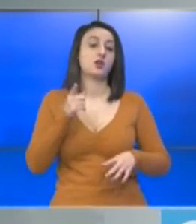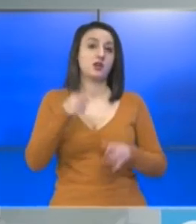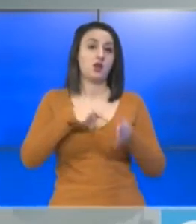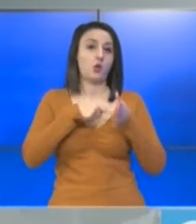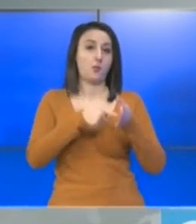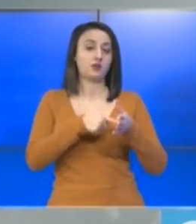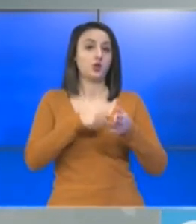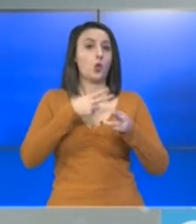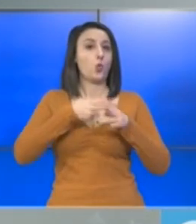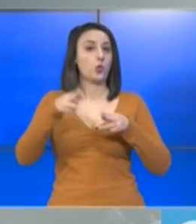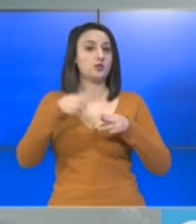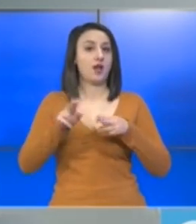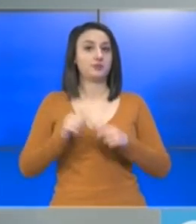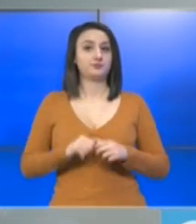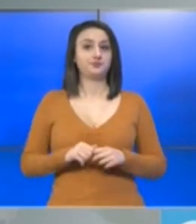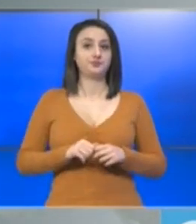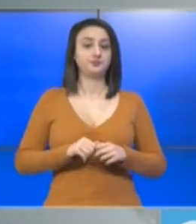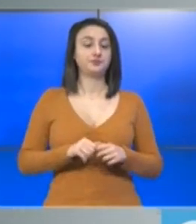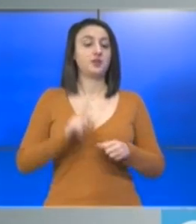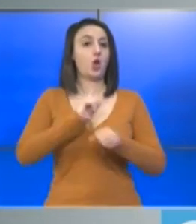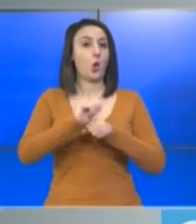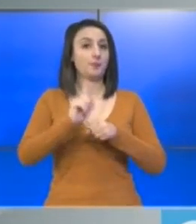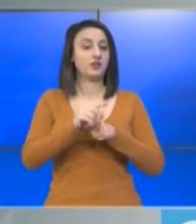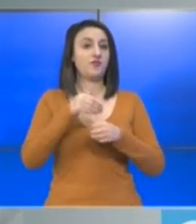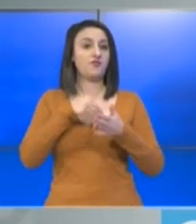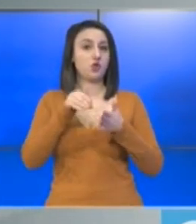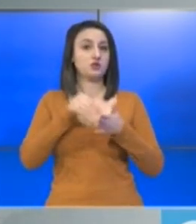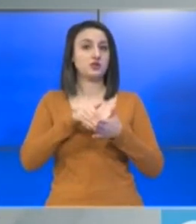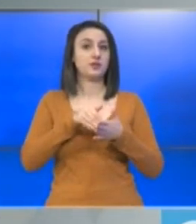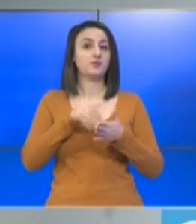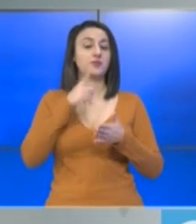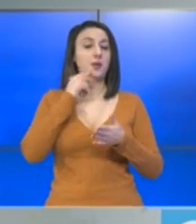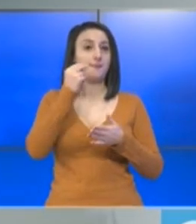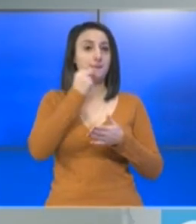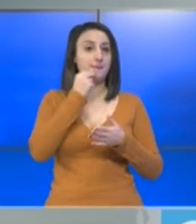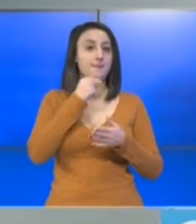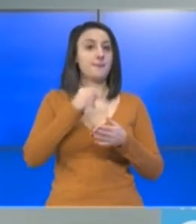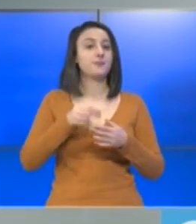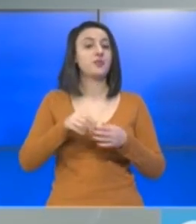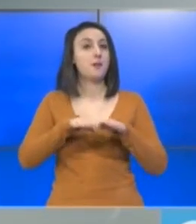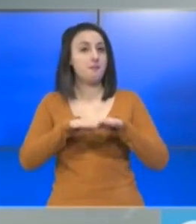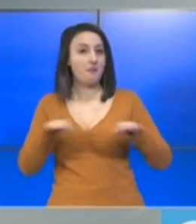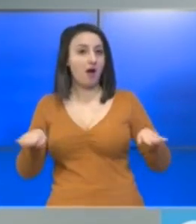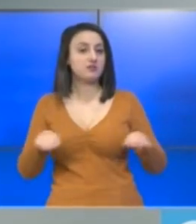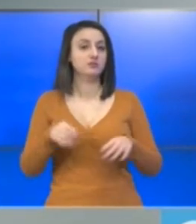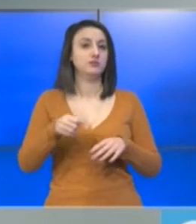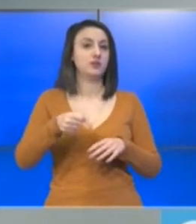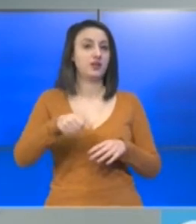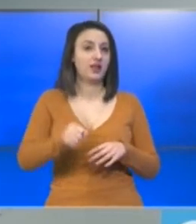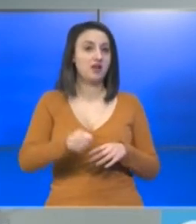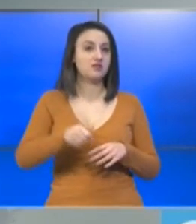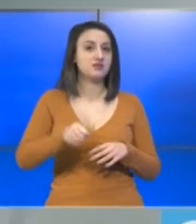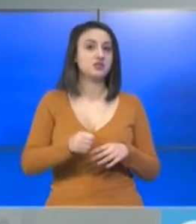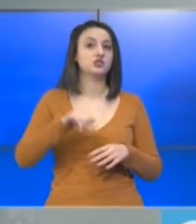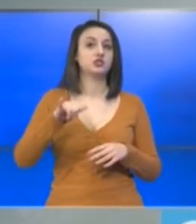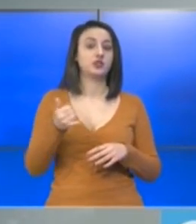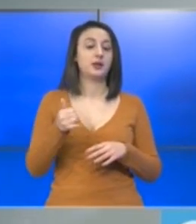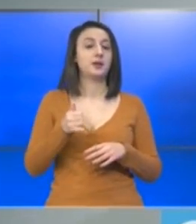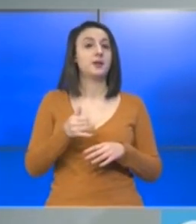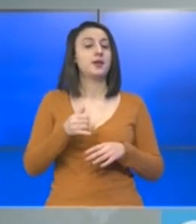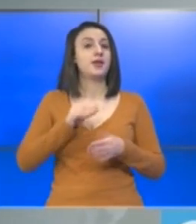recomandată curățarea și dezinfectarea obiectelor utilizate frecvent precum mesele clanțele mânerele Birourile sau telefoanele